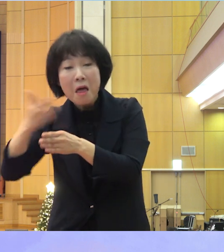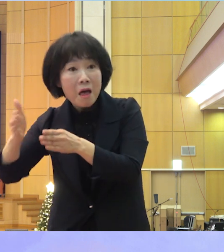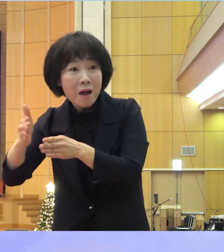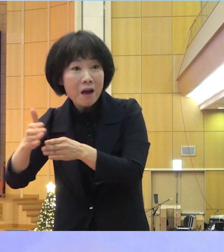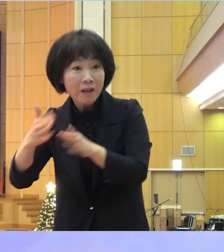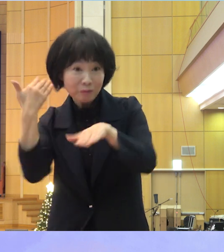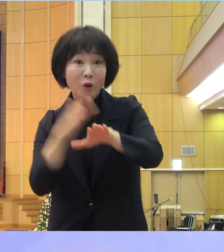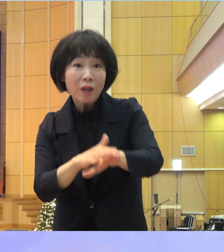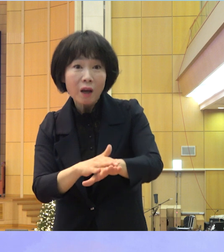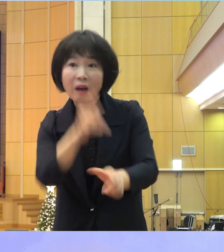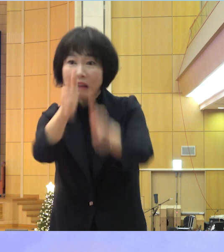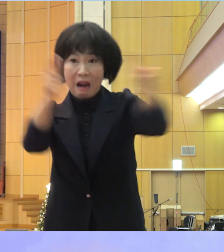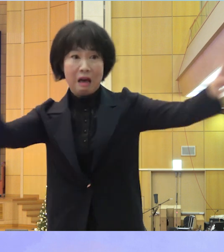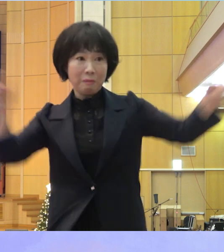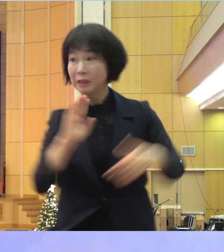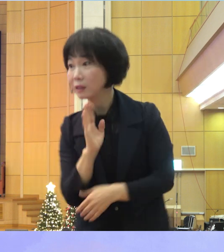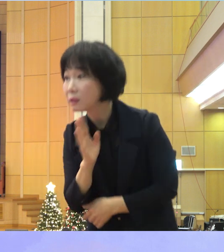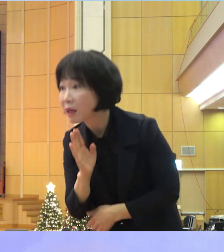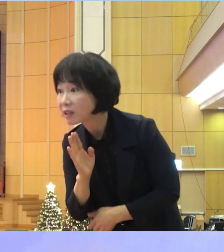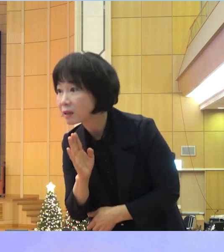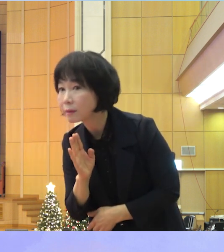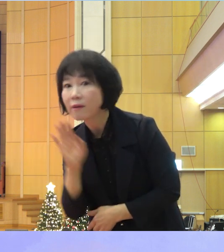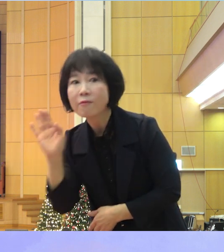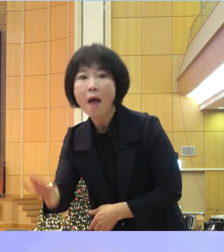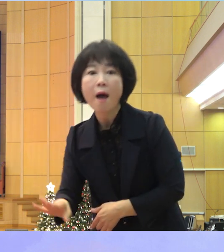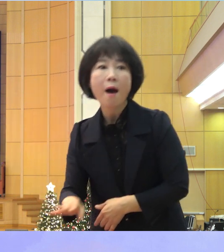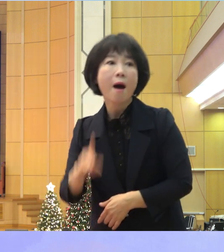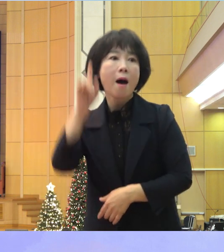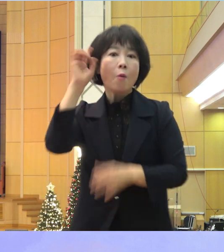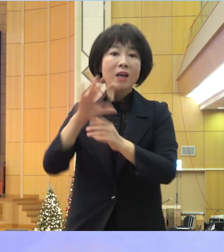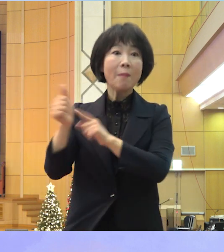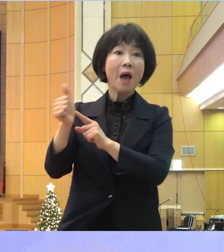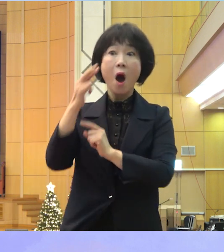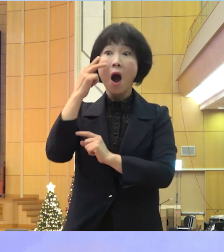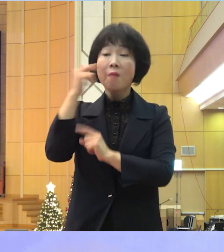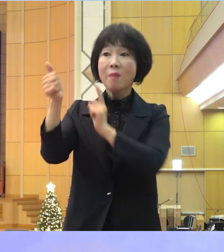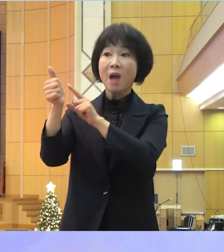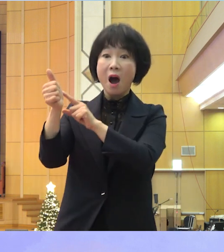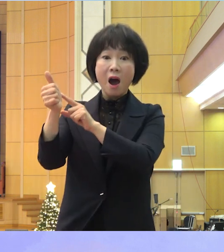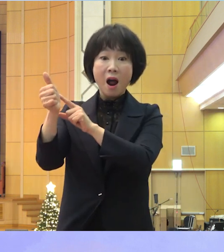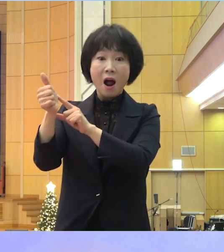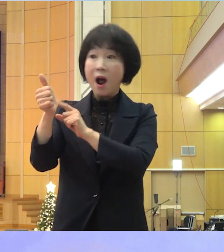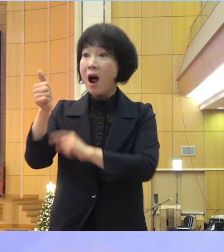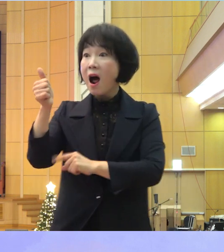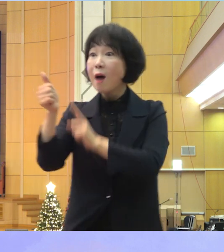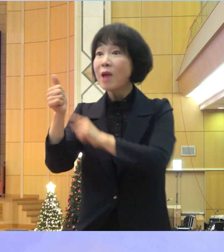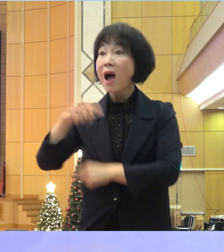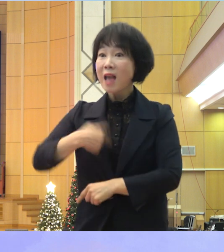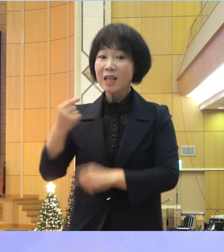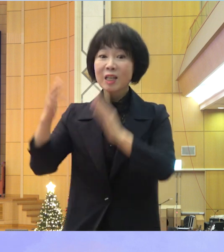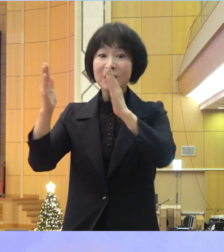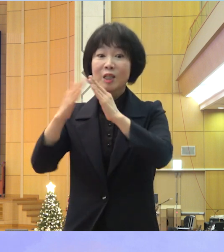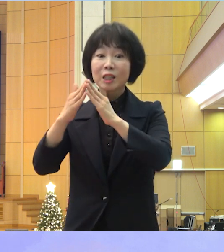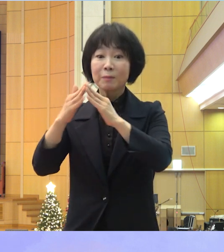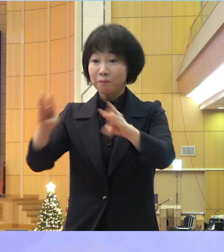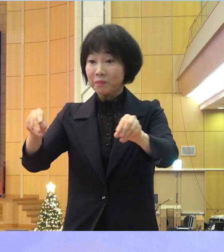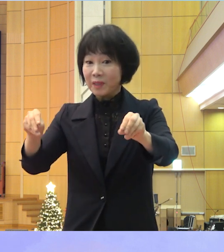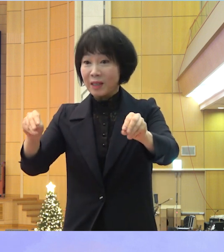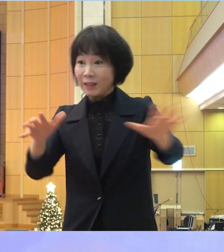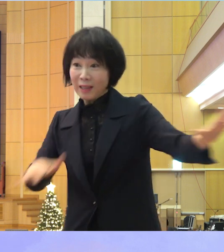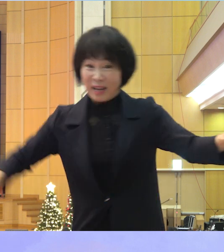내 집이라 하더라도 30몇 평밖에 안 되는데, 지금 허스터라고 하는 사람은 자기 집에 땅